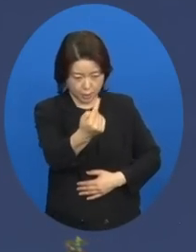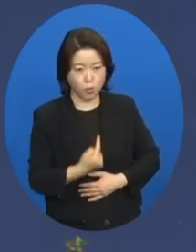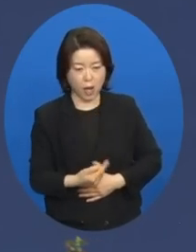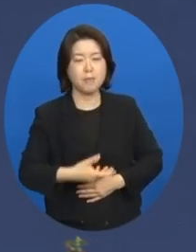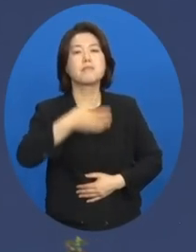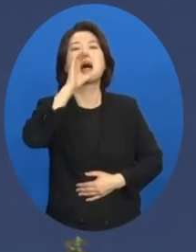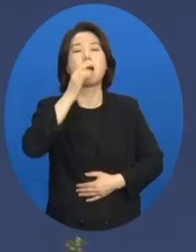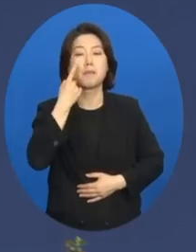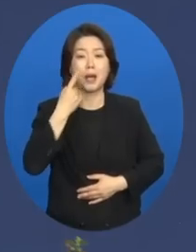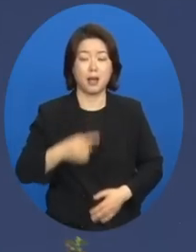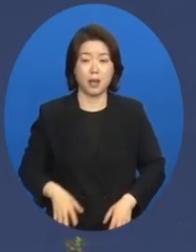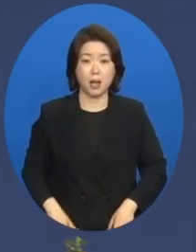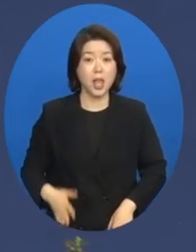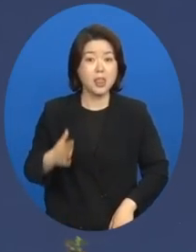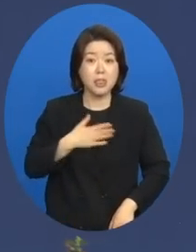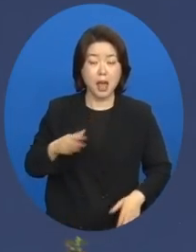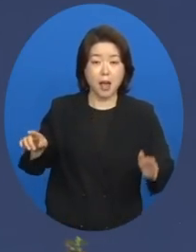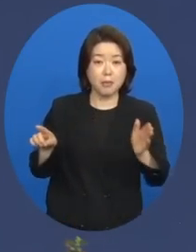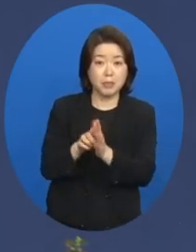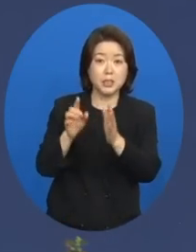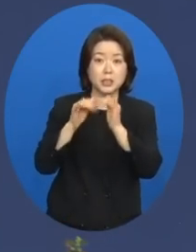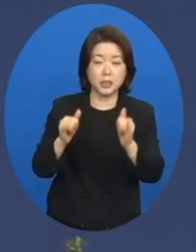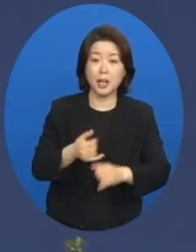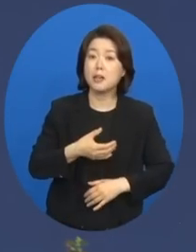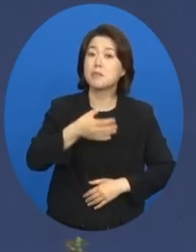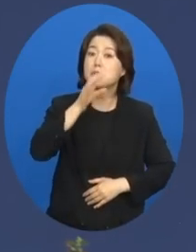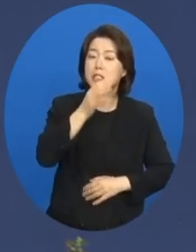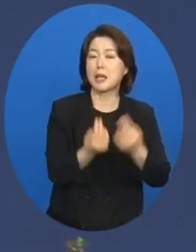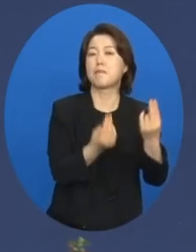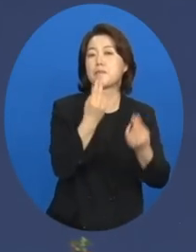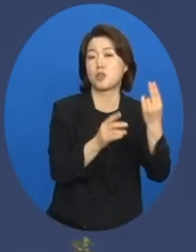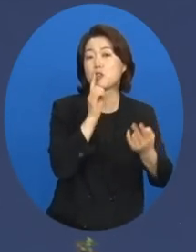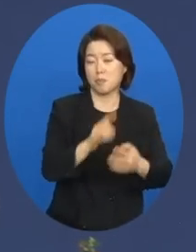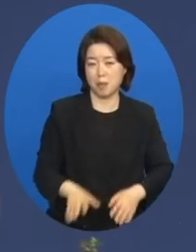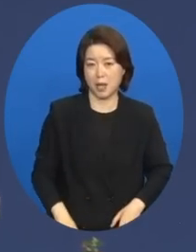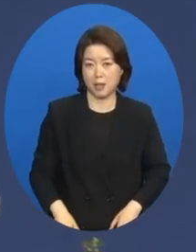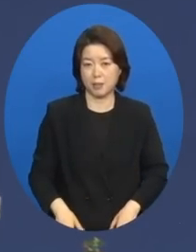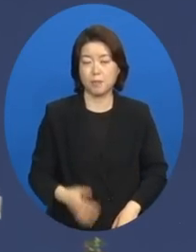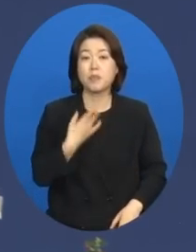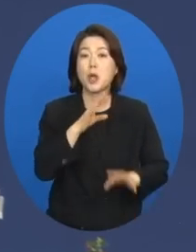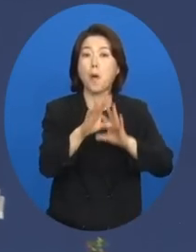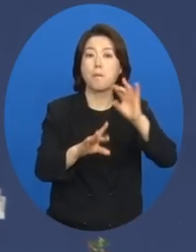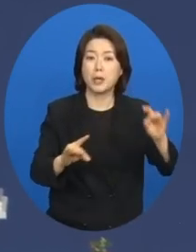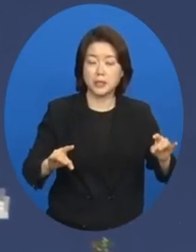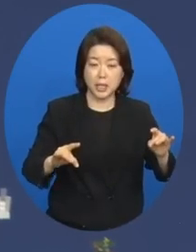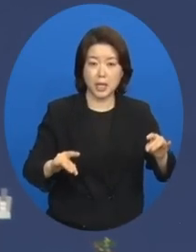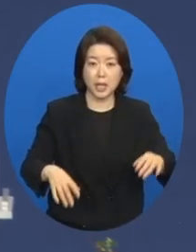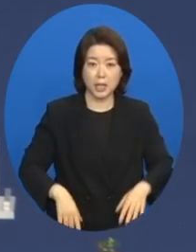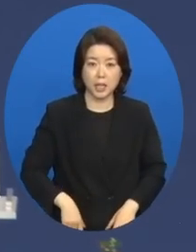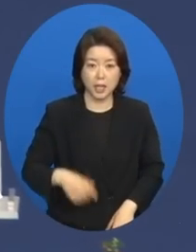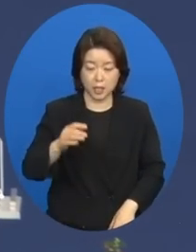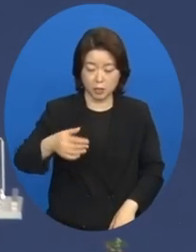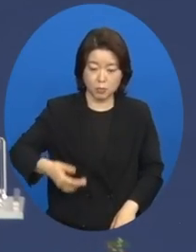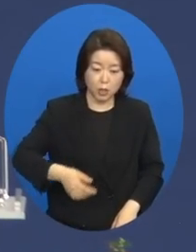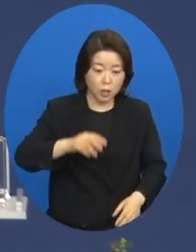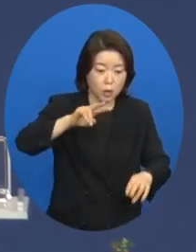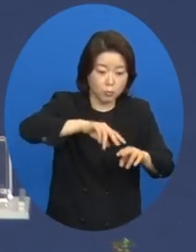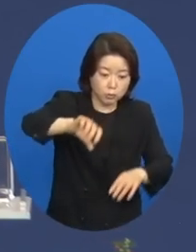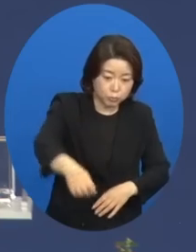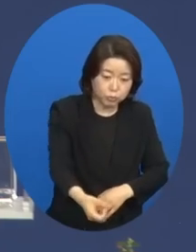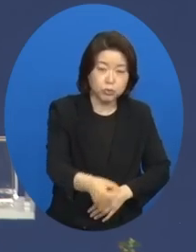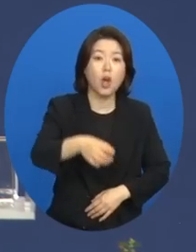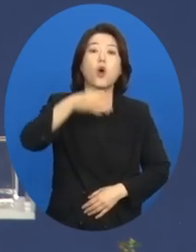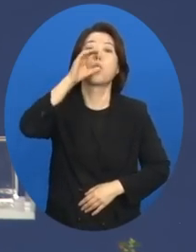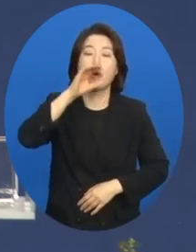마시라. 나를 믿는 자 이 마시라는 말은 비유인데 목마른 사람이 이렇게 우물을 야, 저 이 샘물을 갖다